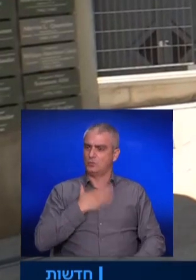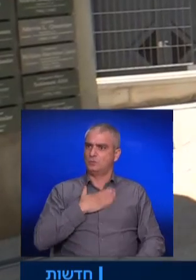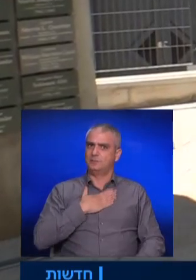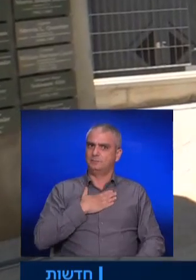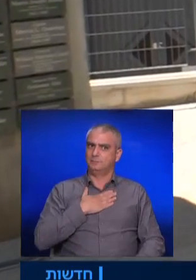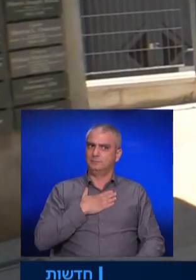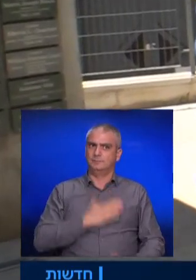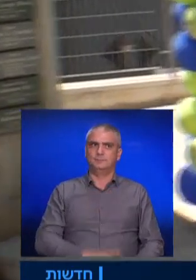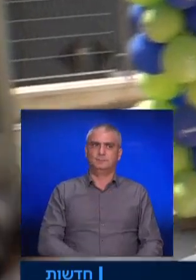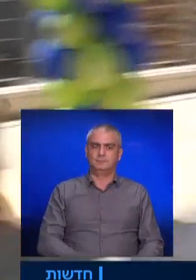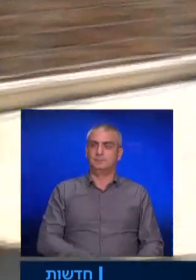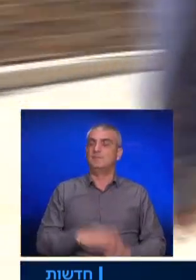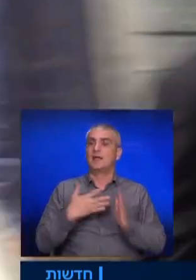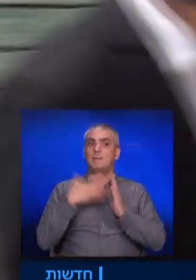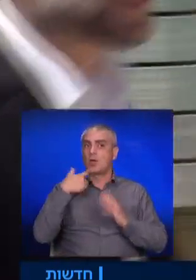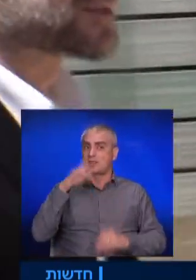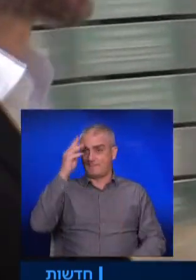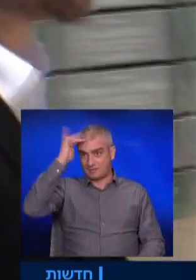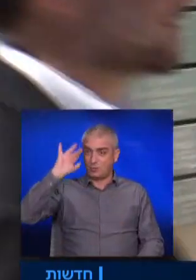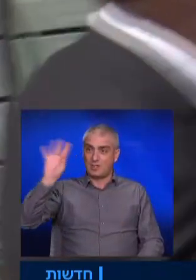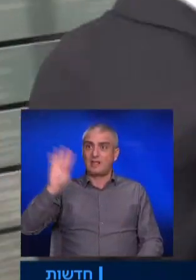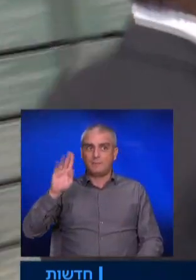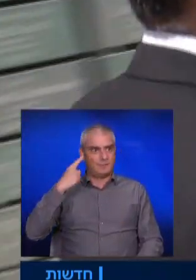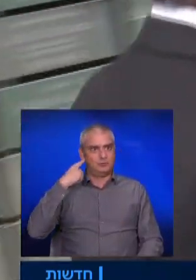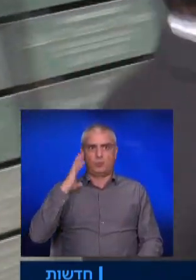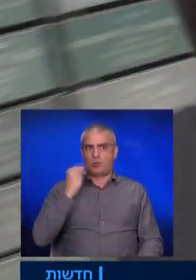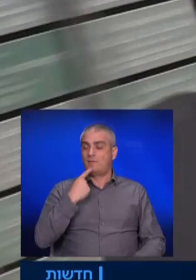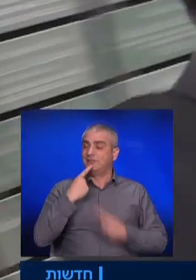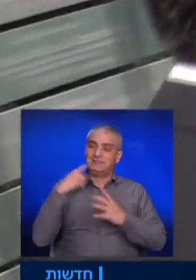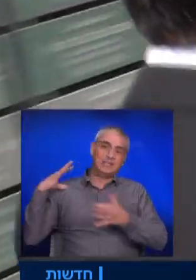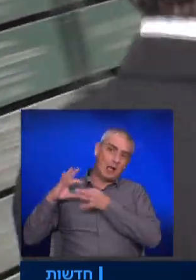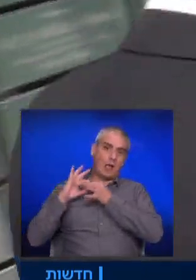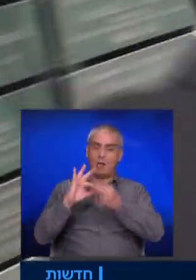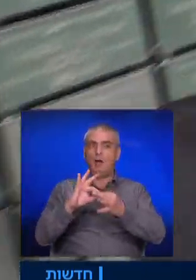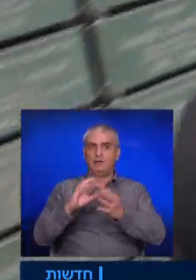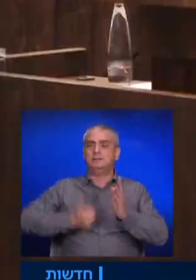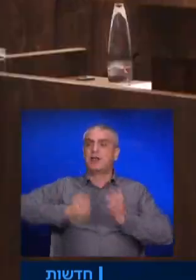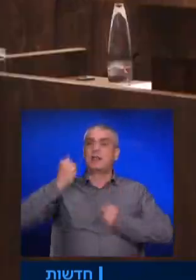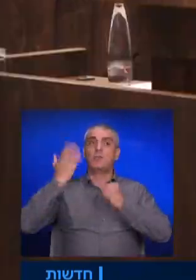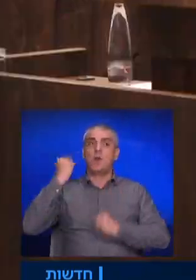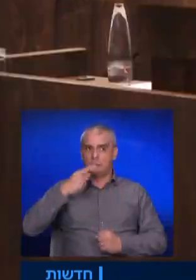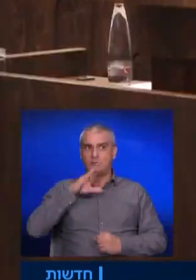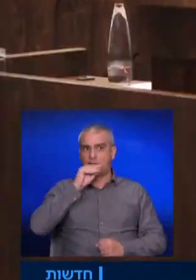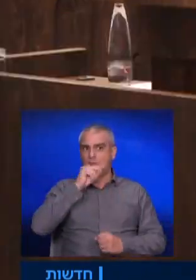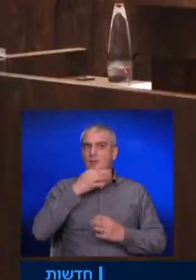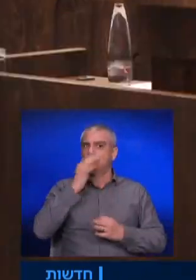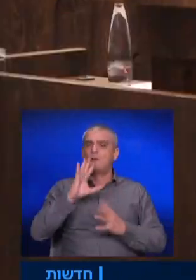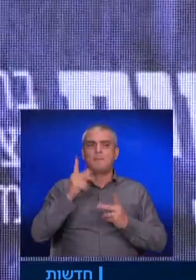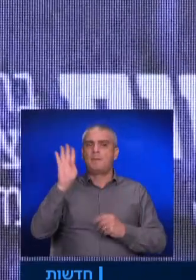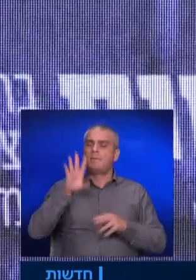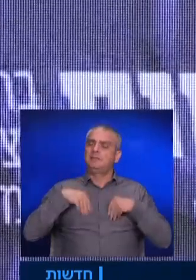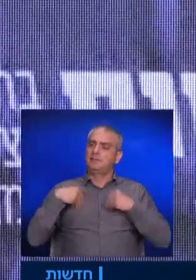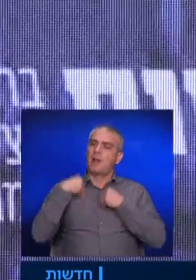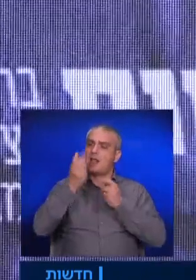הביקורת החריפה של סמוטריץ' על נתניהו נשמעת היטב לאורך כל השיחה. שר התחבורה לשעבר מתייחס לשאלה מה נתניהו הסכים לתת